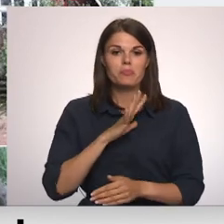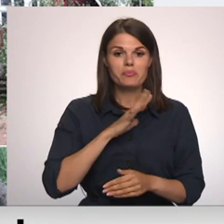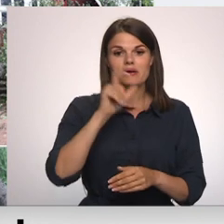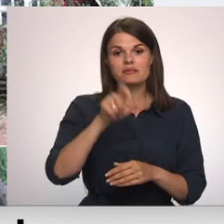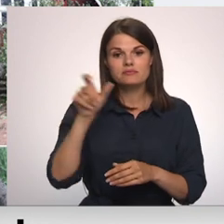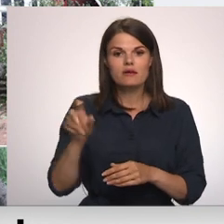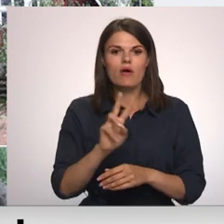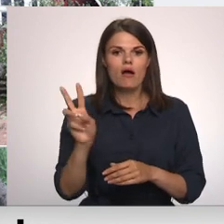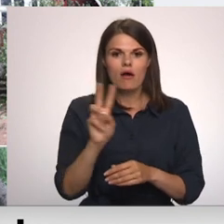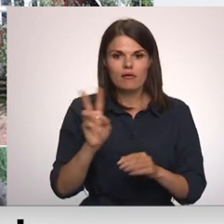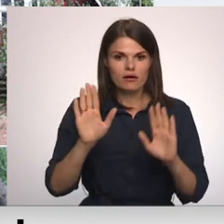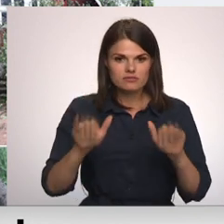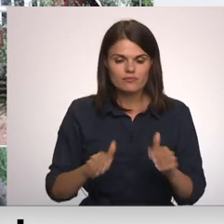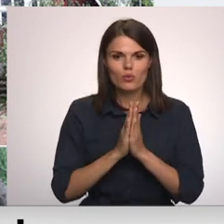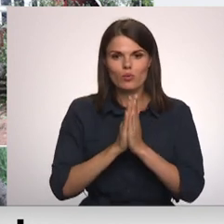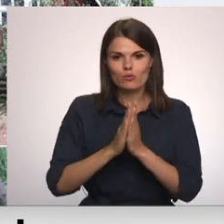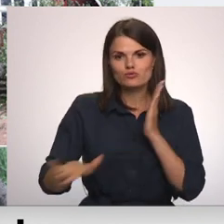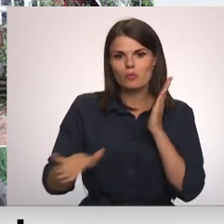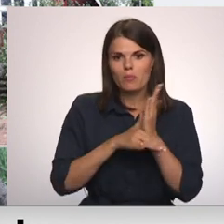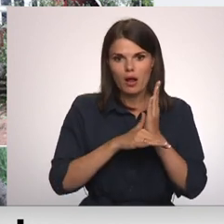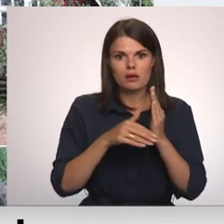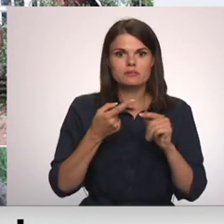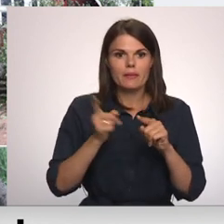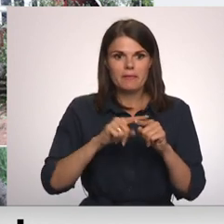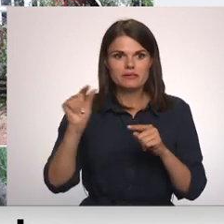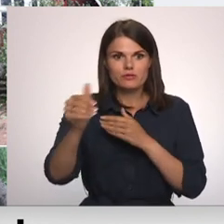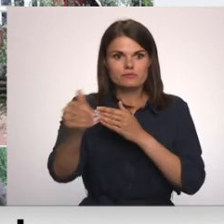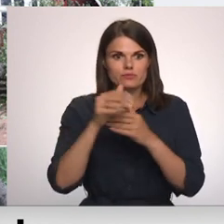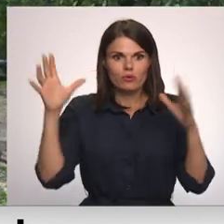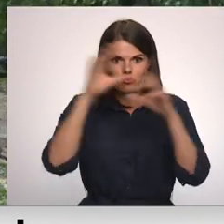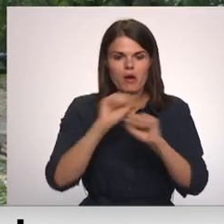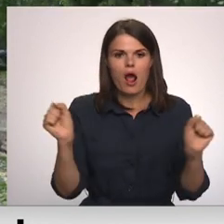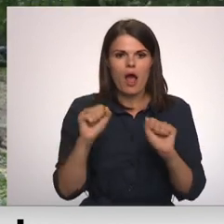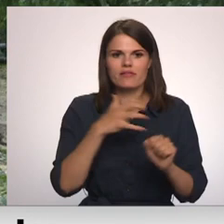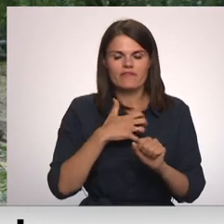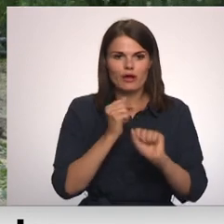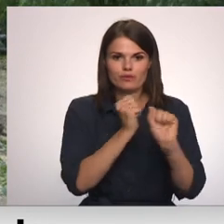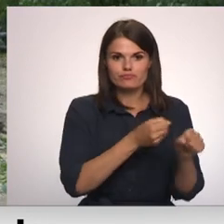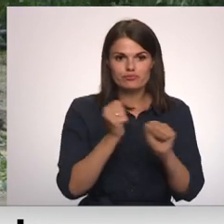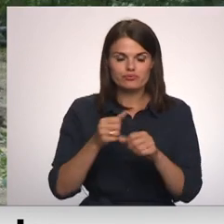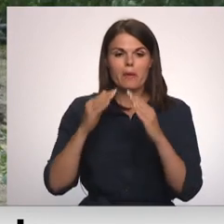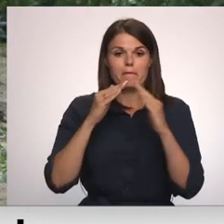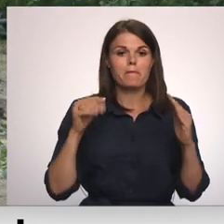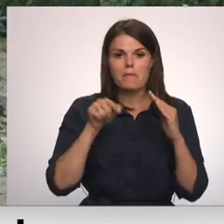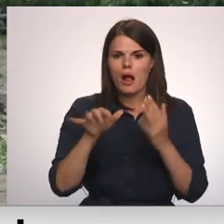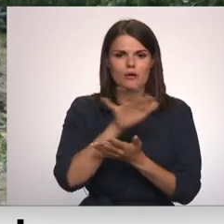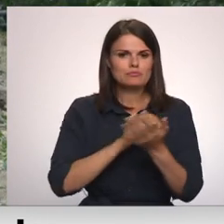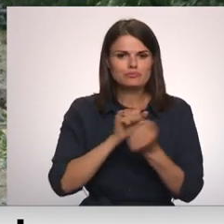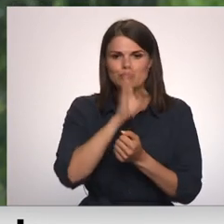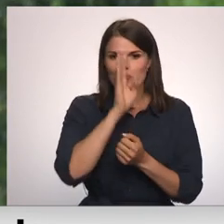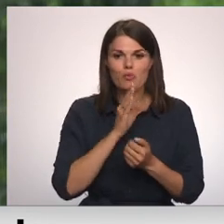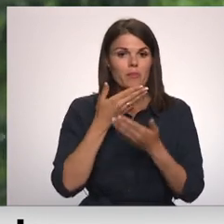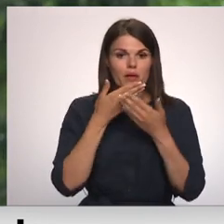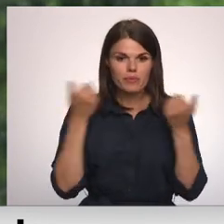kādi var, lai nāk palīgā, jo nāca virsot tums, un tas viss bija jānovērš. Lai arī ēkai nav būtisku bojājumu, ir izsisti